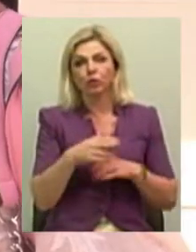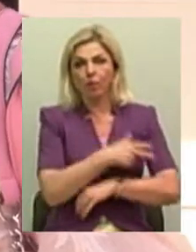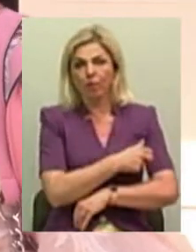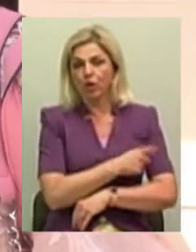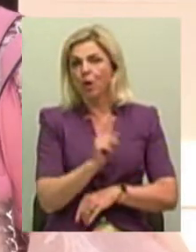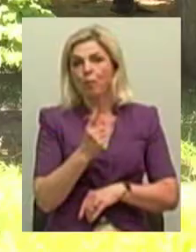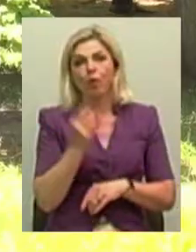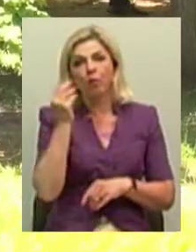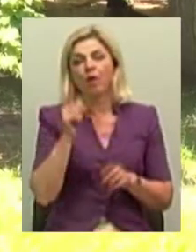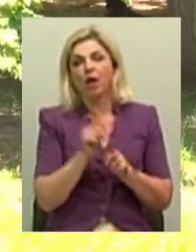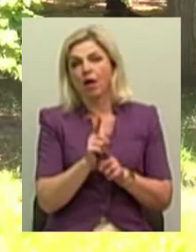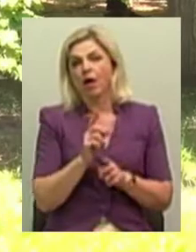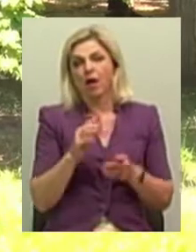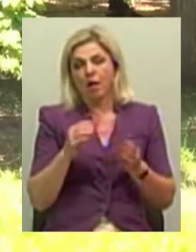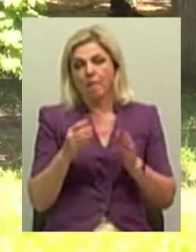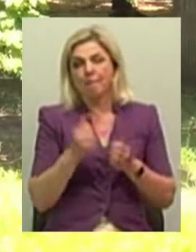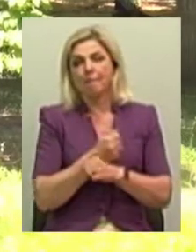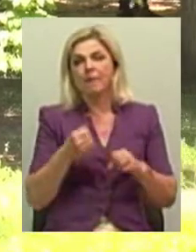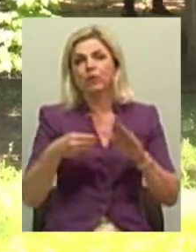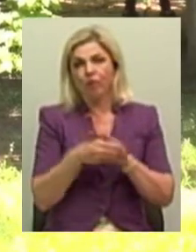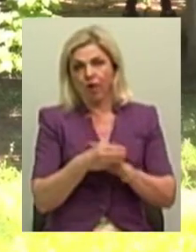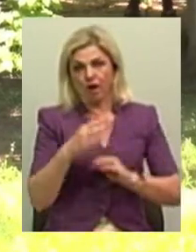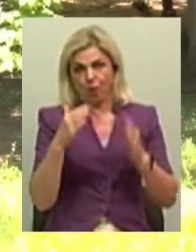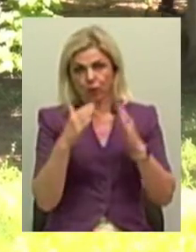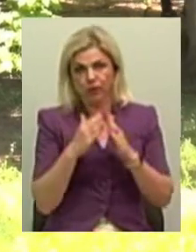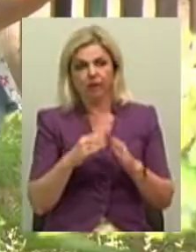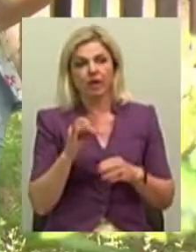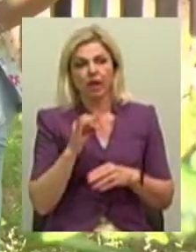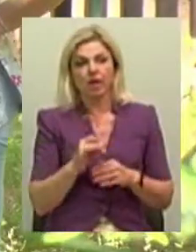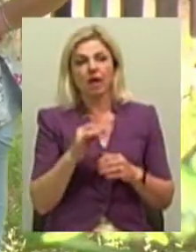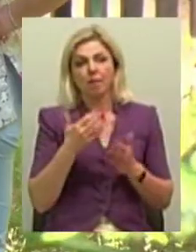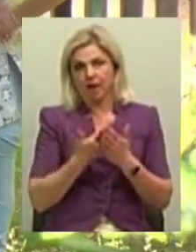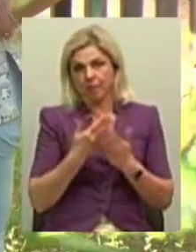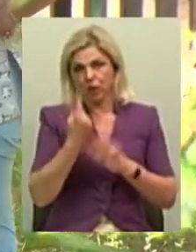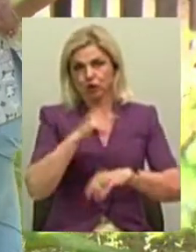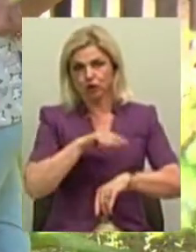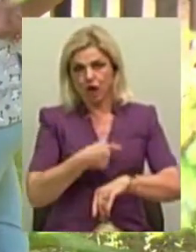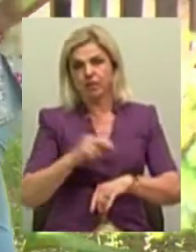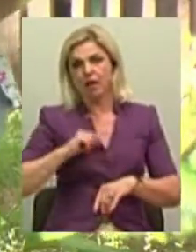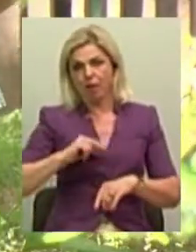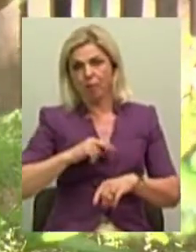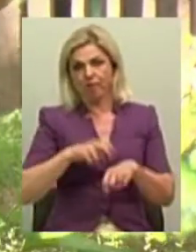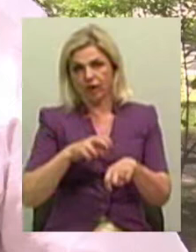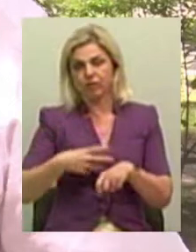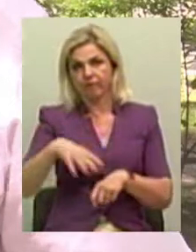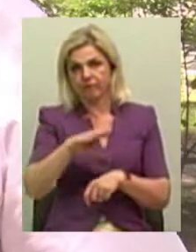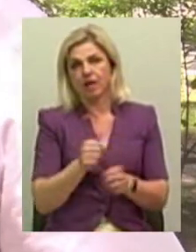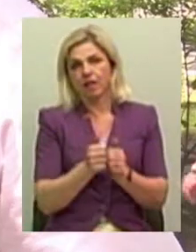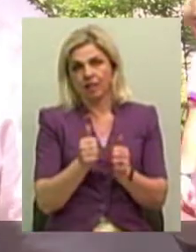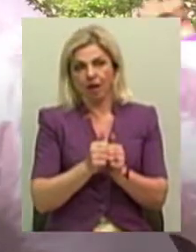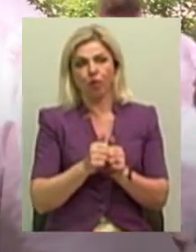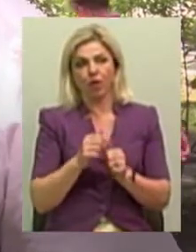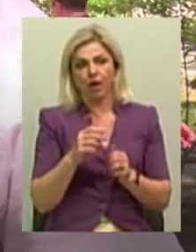будівлю. Все. Понад 400 пацієнтів разом з персоналом близько години знаходились в парковій зоні лікарні.